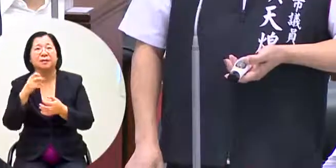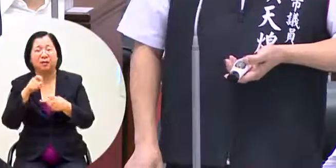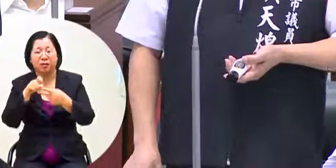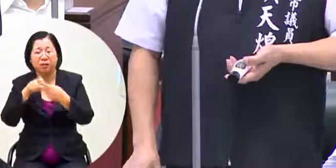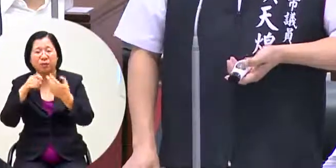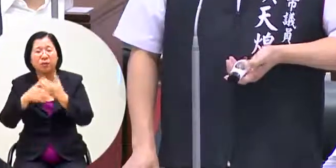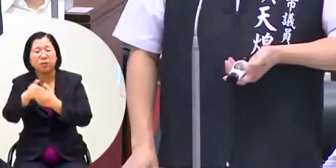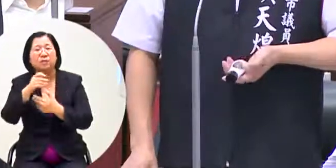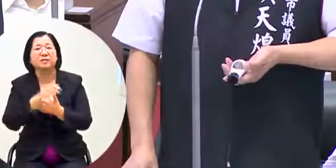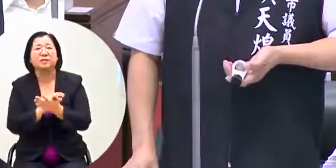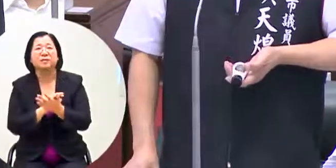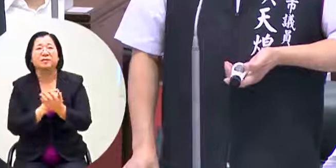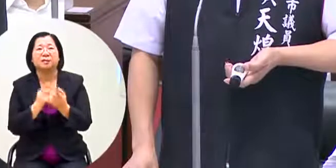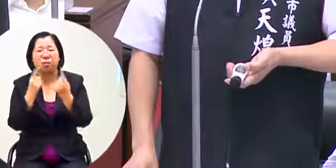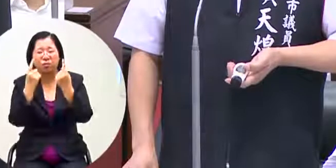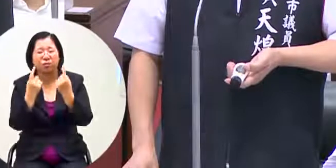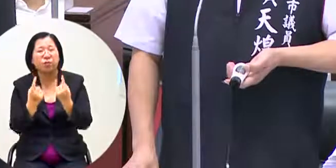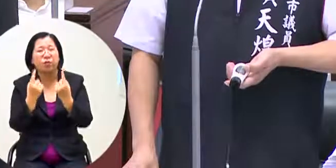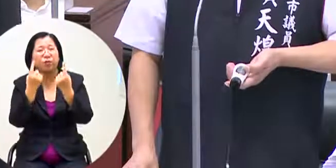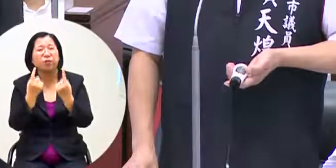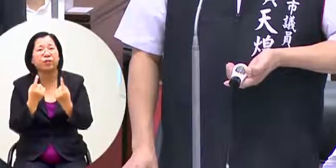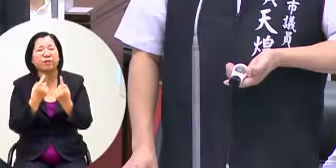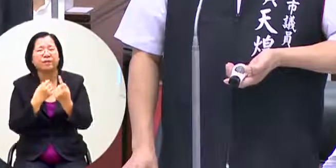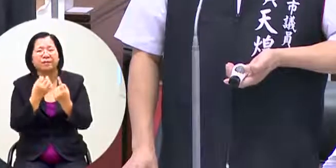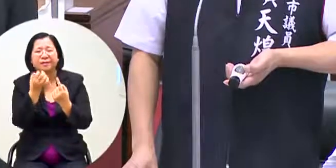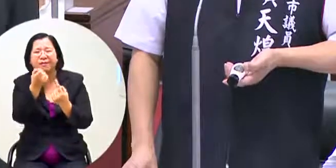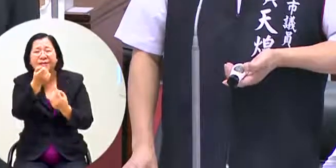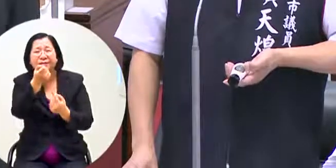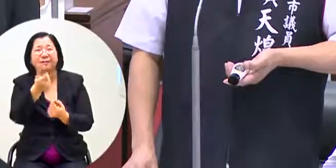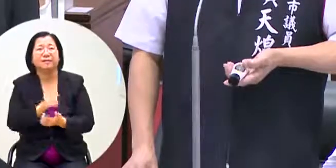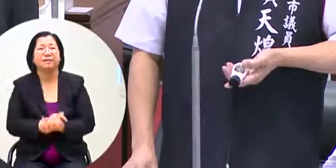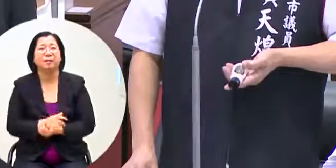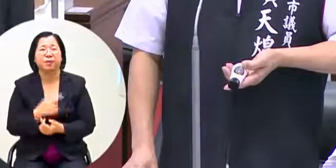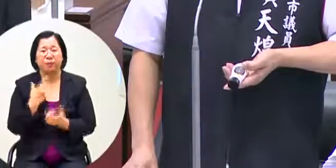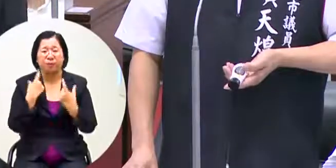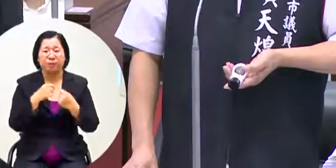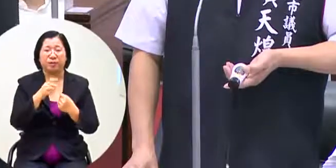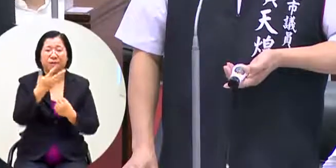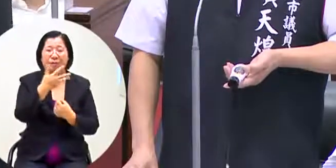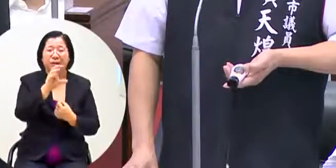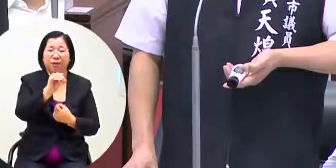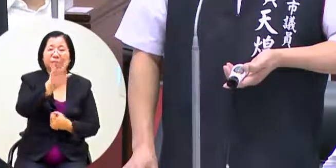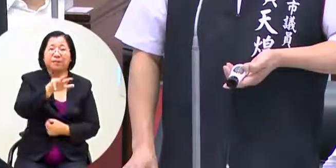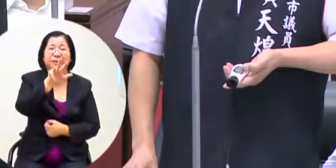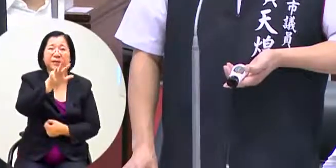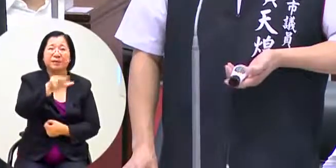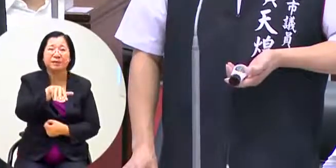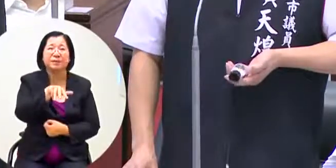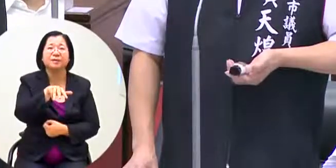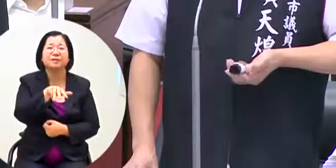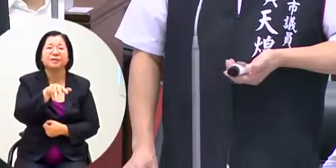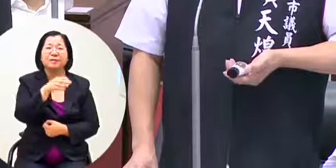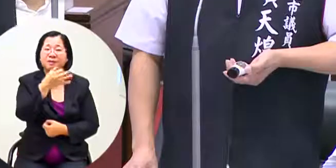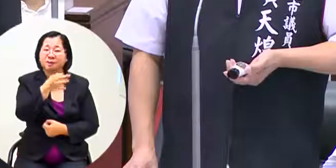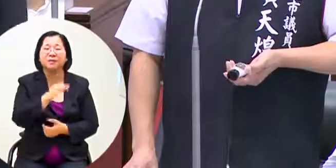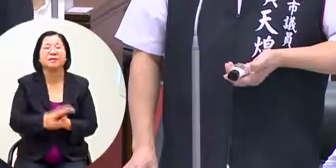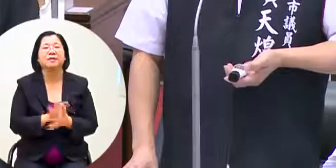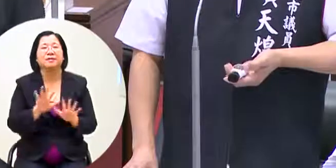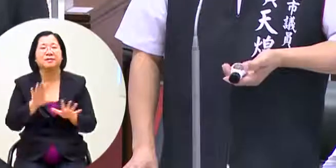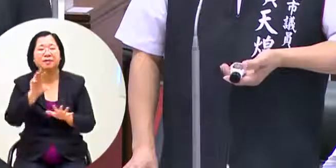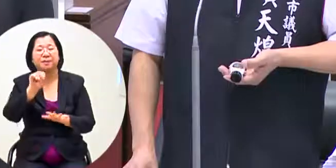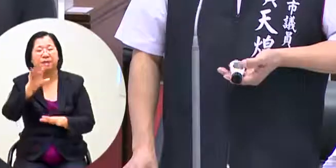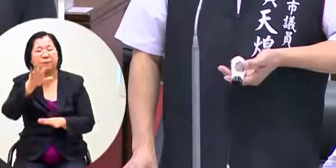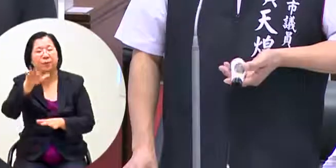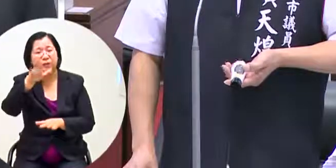都很低了哈。我们原来是88,800嘛，哦，88,000块，现在是89,800，其实一直都没有